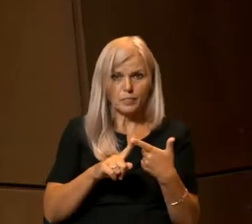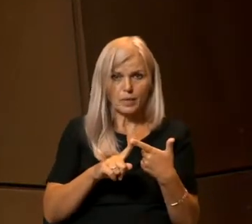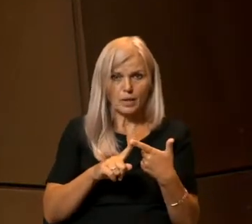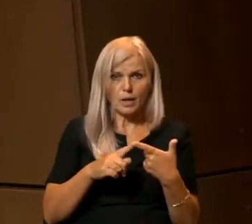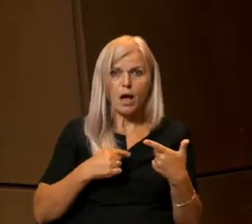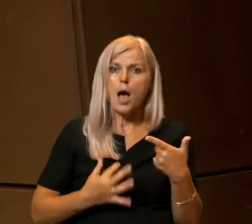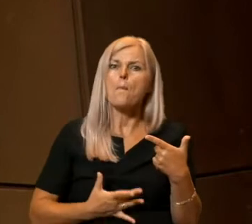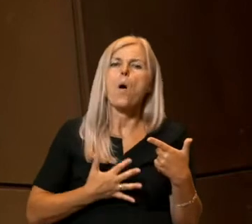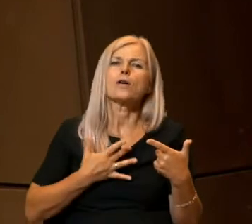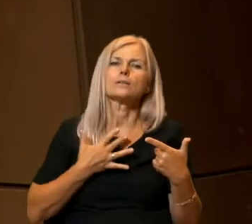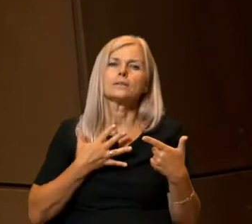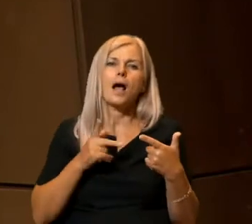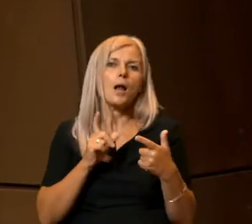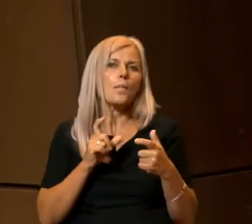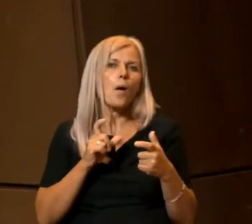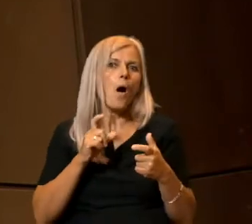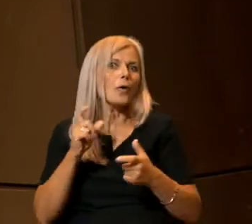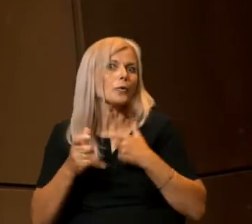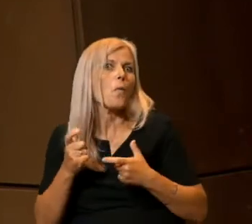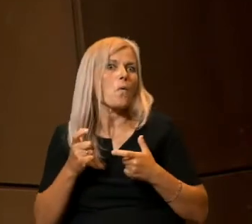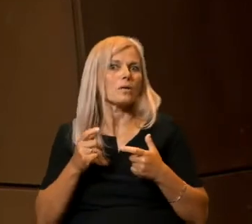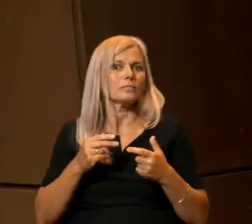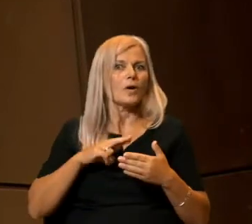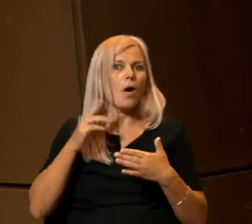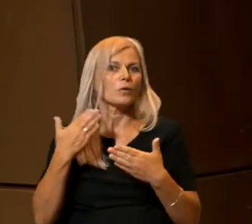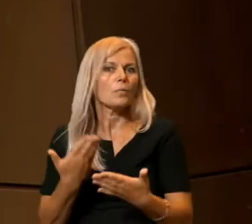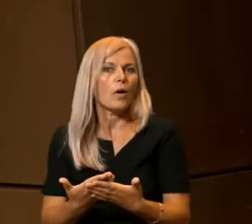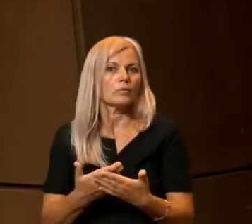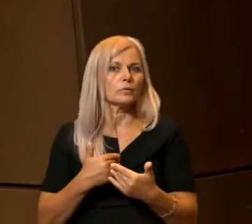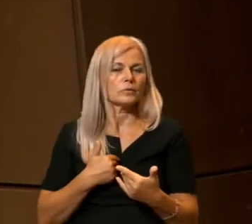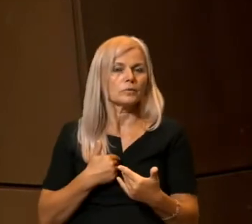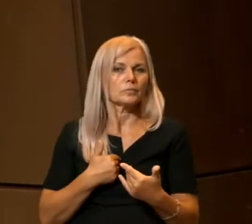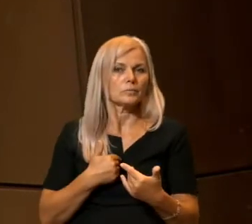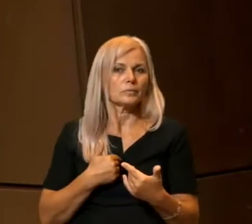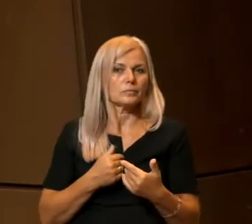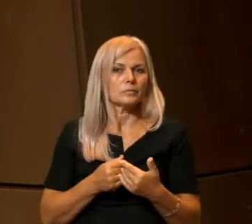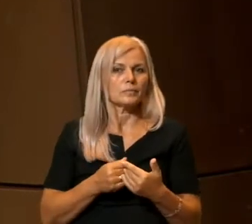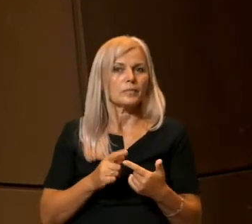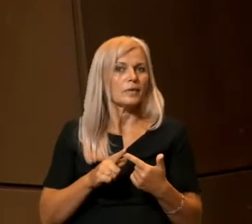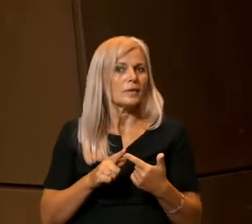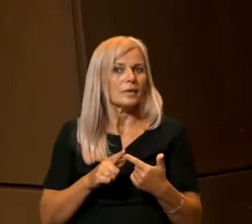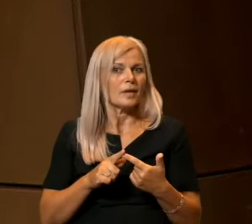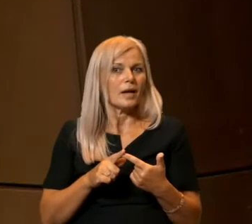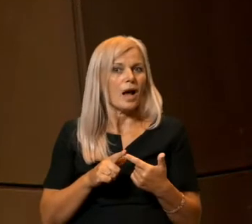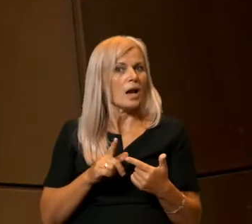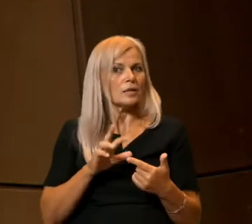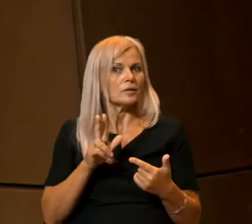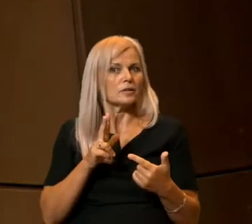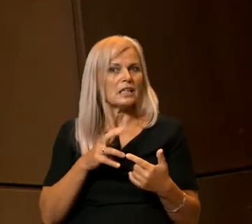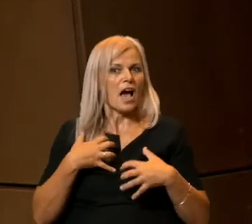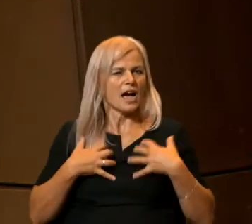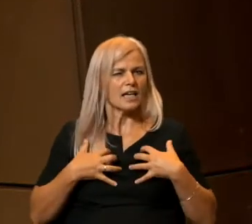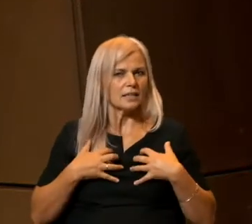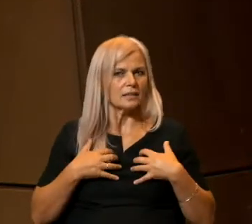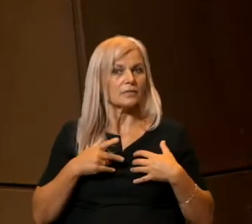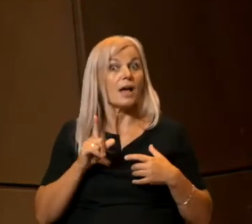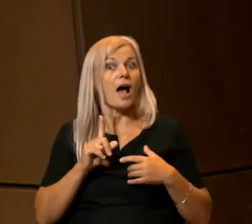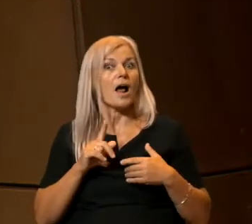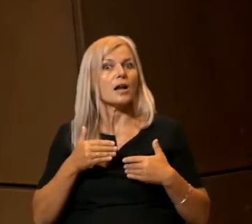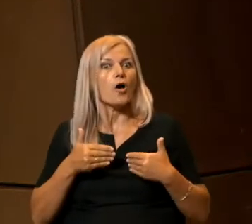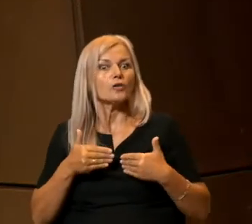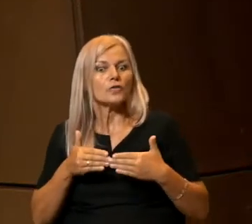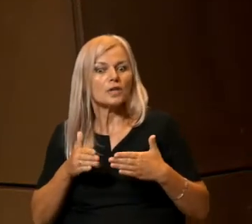emocja albo ruch, odpowiedź, ale nie w sposób agresywny, ale poprzez otwarcie